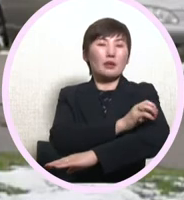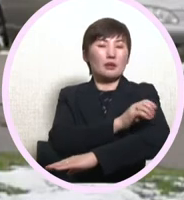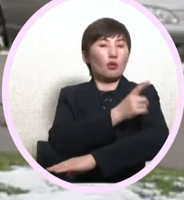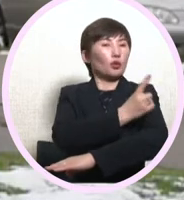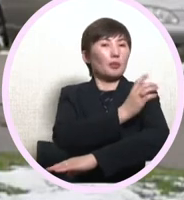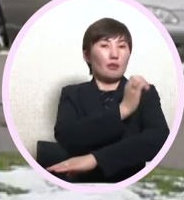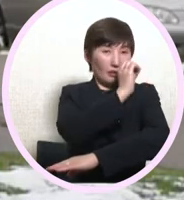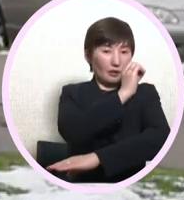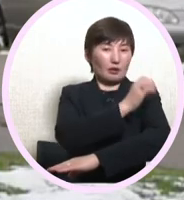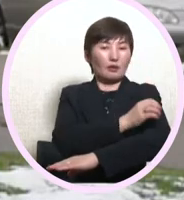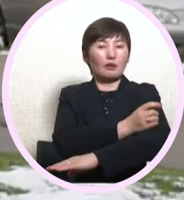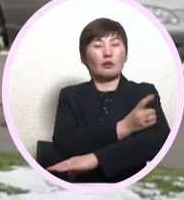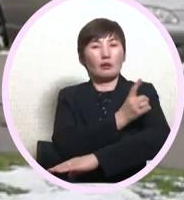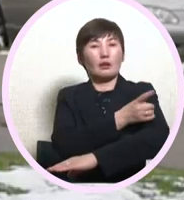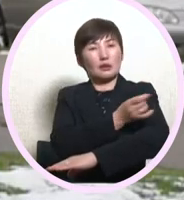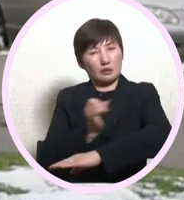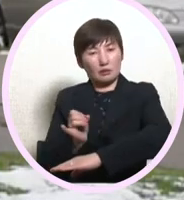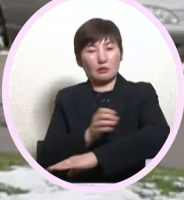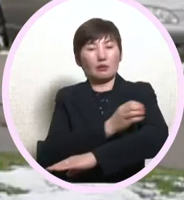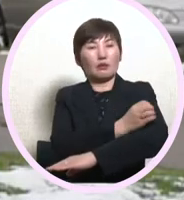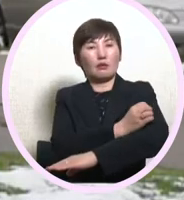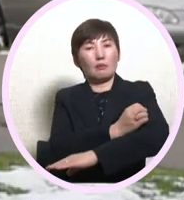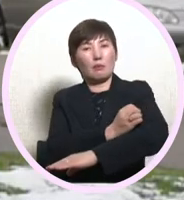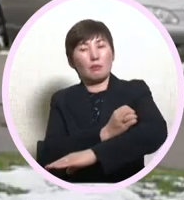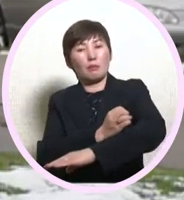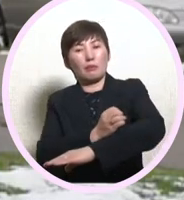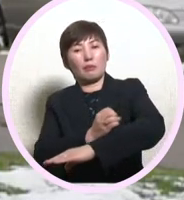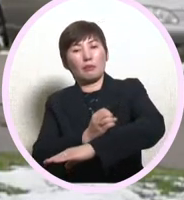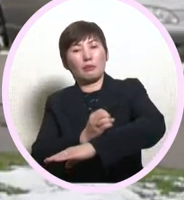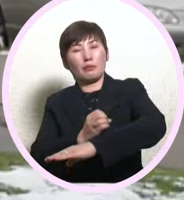За дараагийн 1 секундын агшинд хурд маань 2 метр секунд болсон.